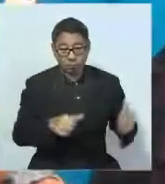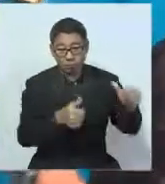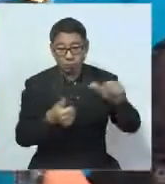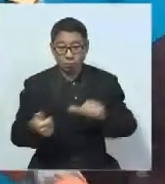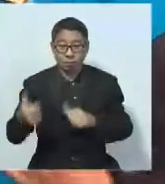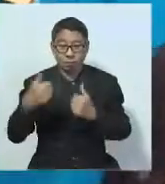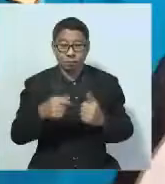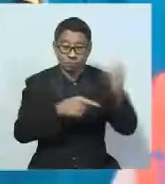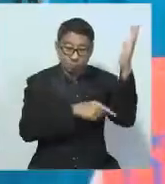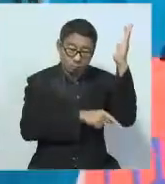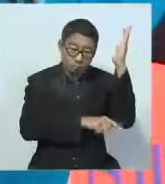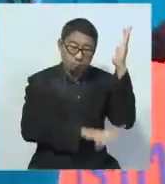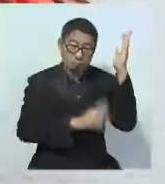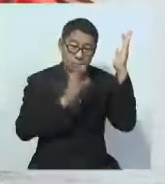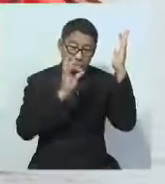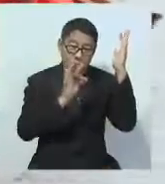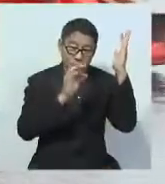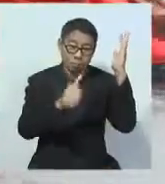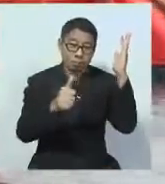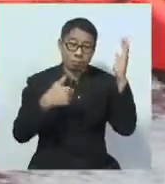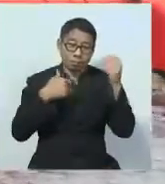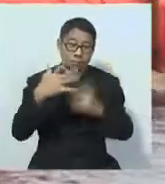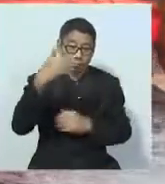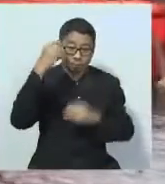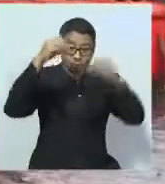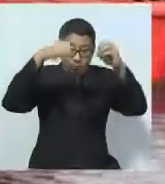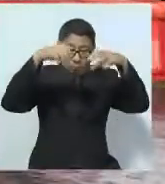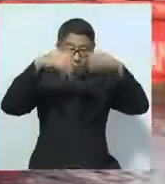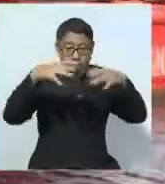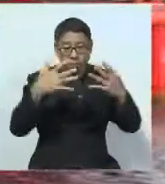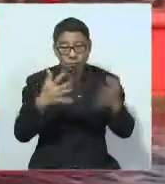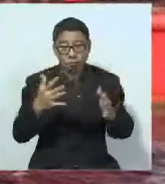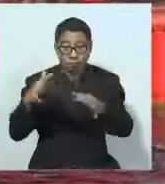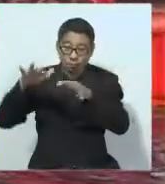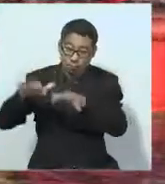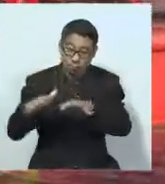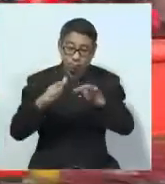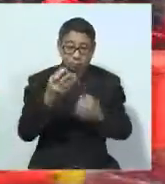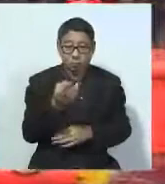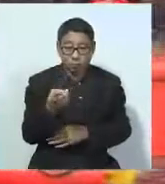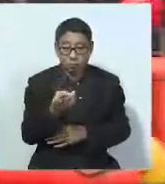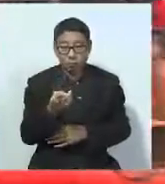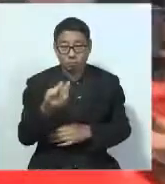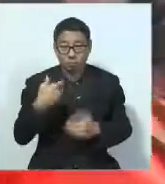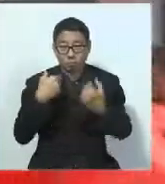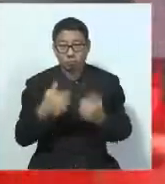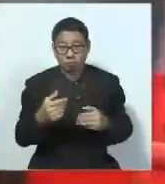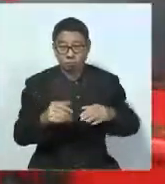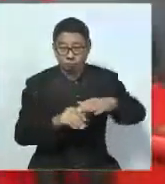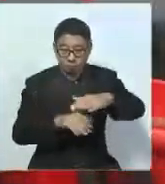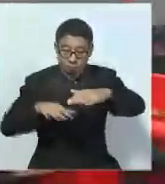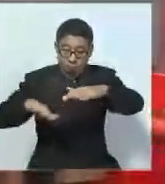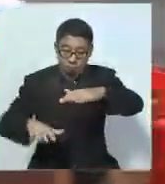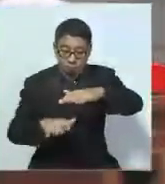ศเนี่ยพื้นที่บริเวณดังกล่าวถือว่าโชคดีมากเมื่อวานไม่มีฝนในขณะที่คลื่นลมในทะเลก็น้อยด้วยนะคะเช่นเดียวกับคลื่นใ